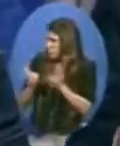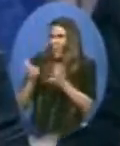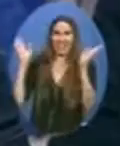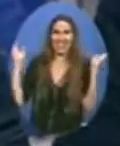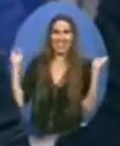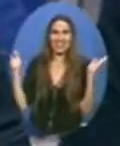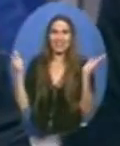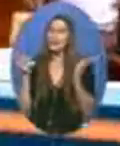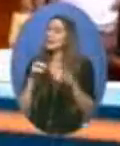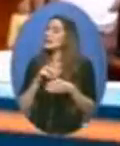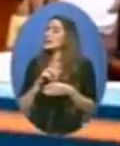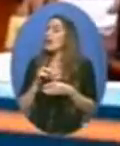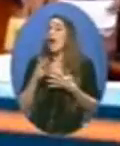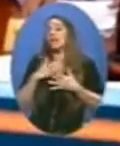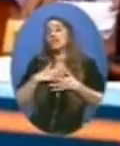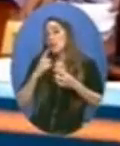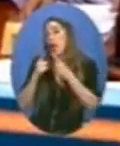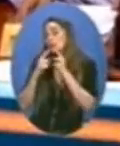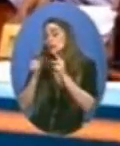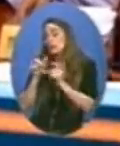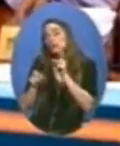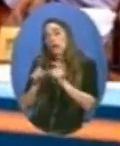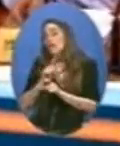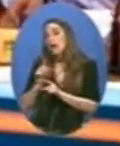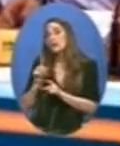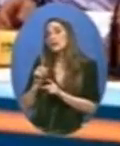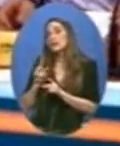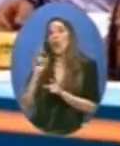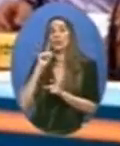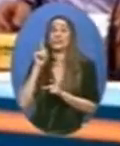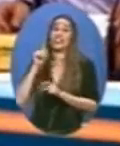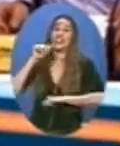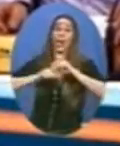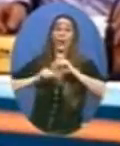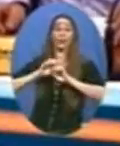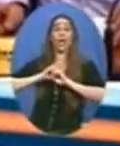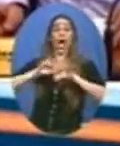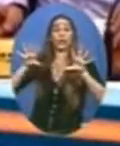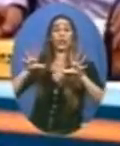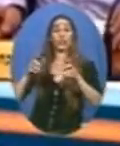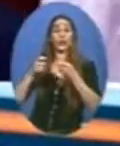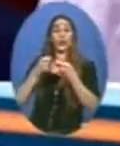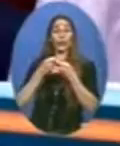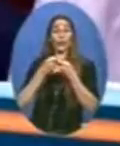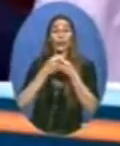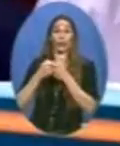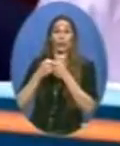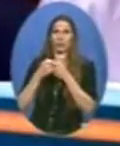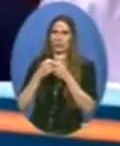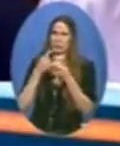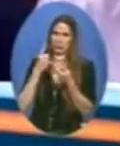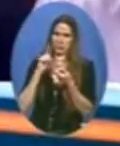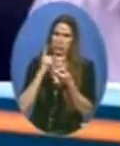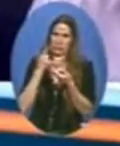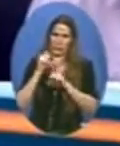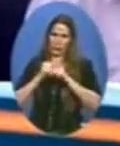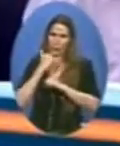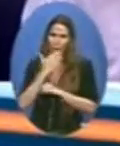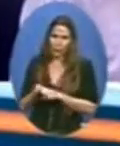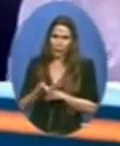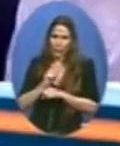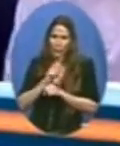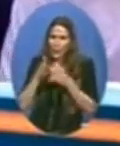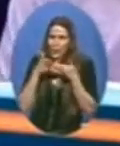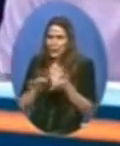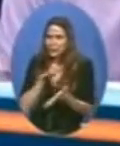שאף אחד לא חולק, או לפחות אף אחד שאני שוחחתי איתו לא חולק, שההתנהלות של רשות השידור כשניתנה ההחלטה הזו הייתה שערורייתית במובנים רבים, חוסר